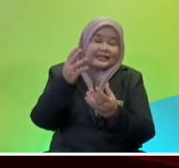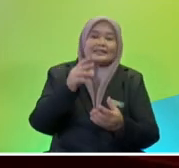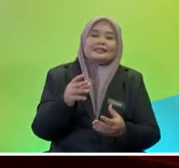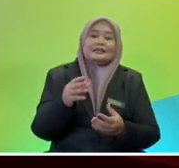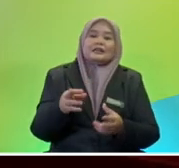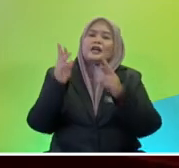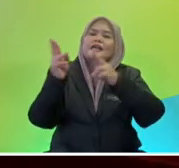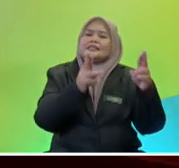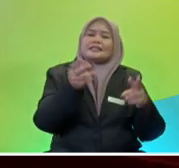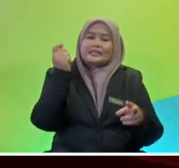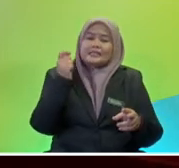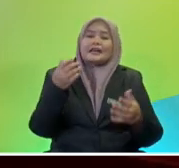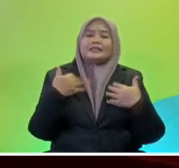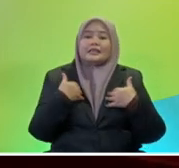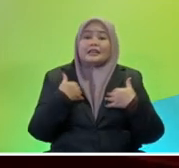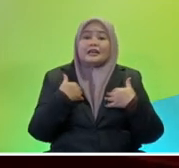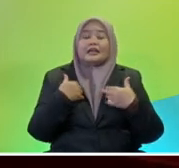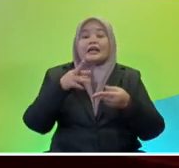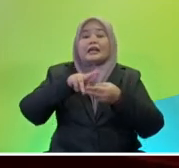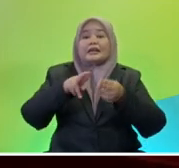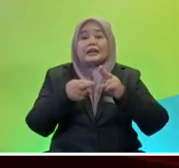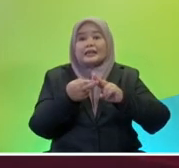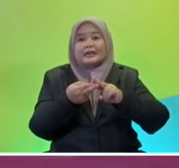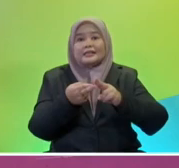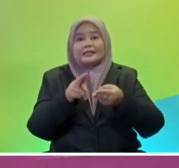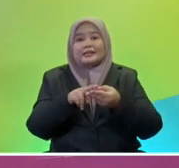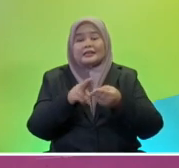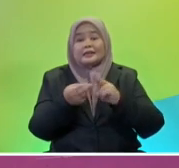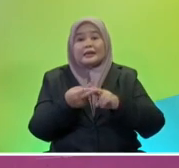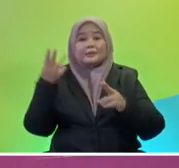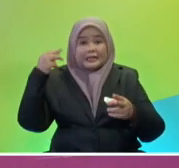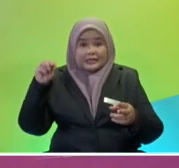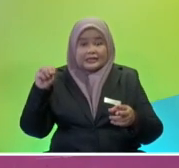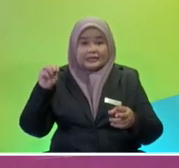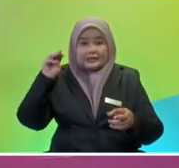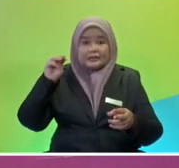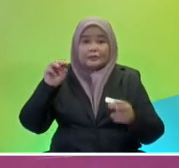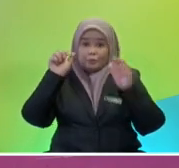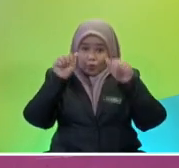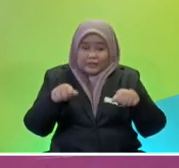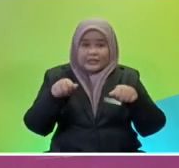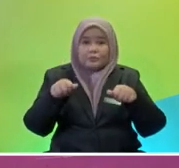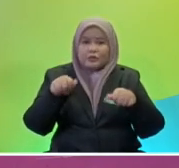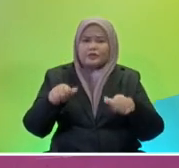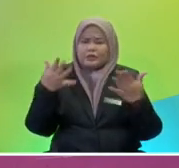kesadarancang tadi adalah Rakan yang akan mereka yang bully